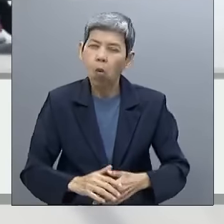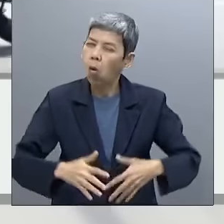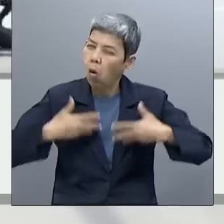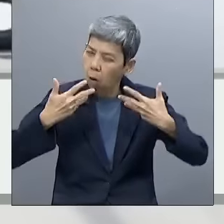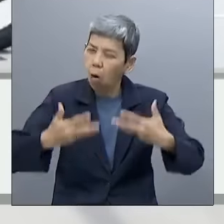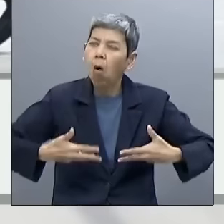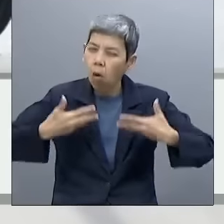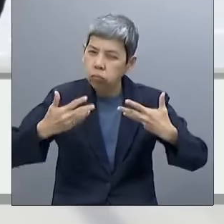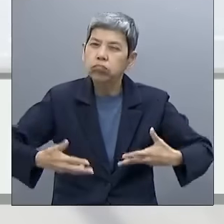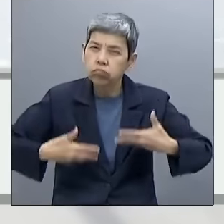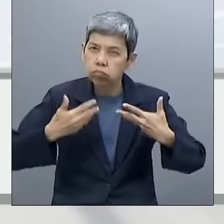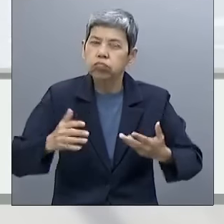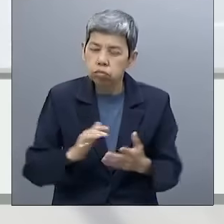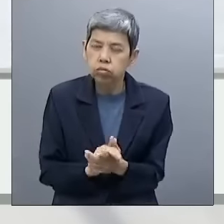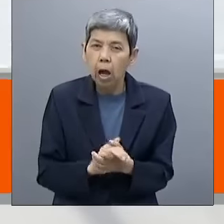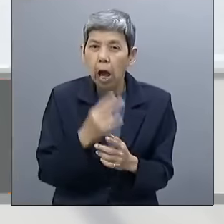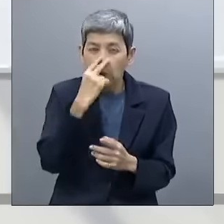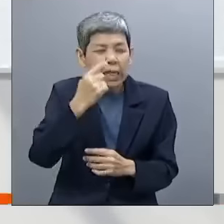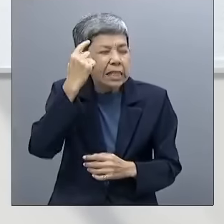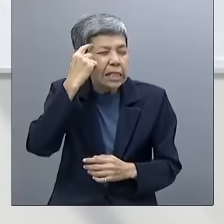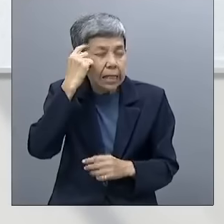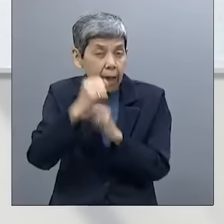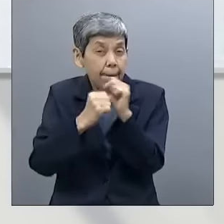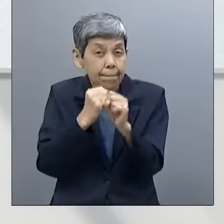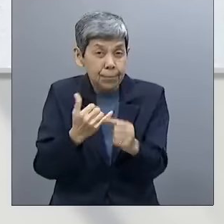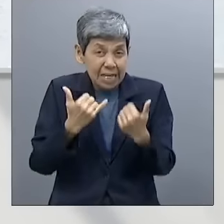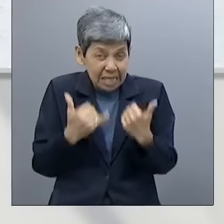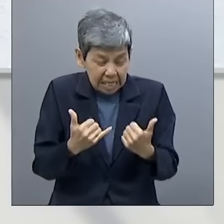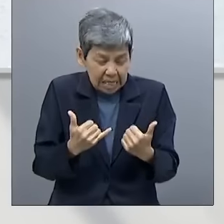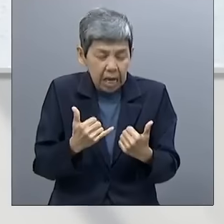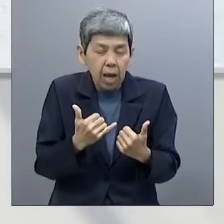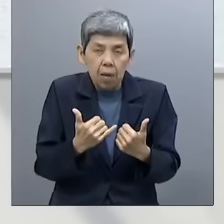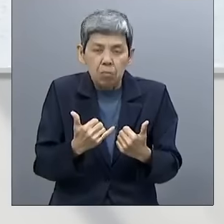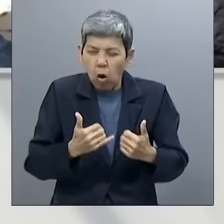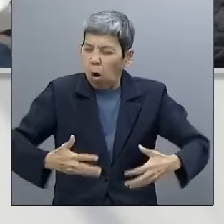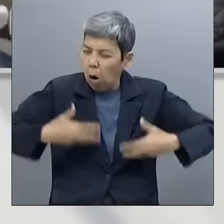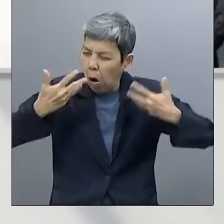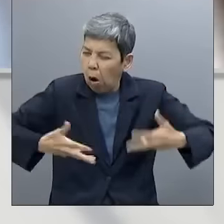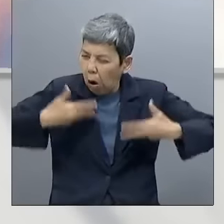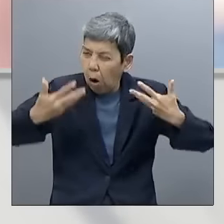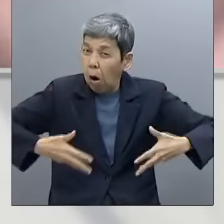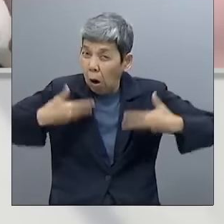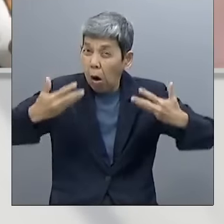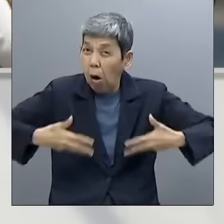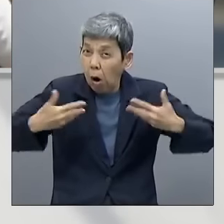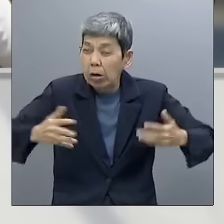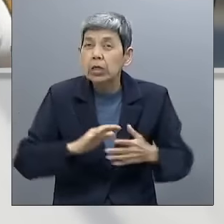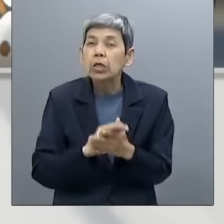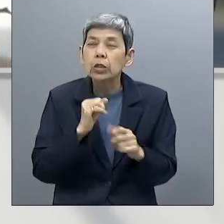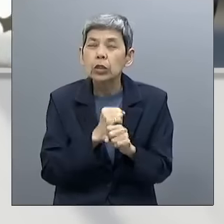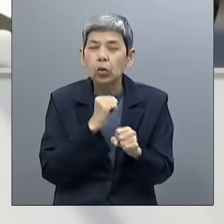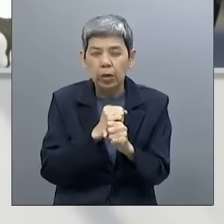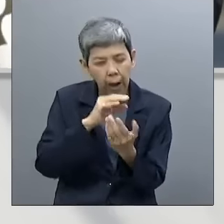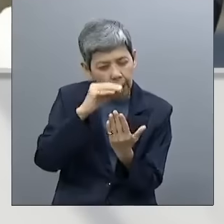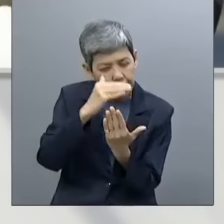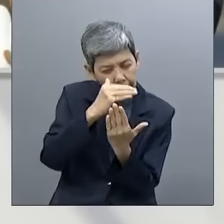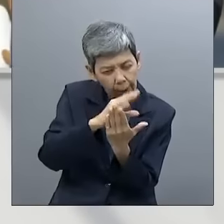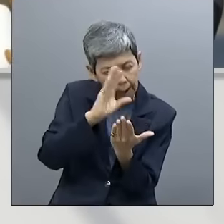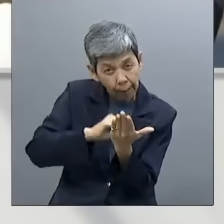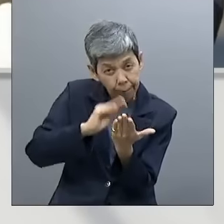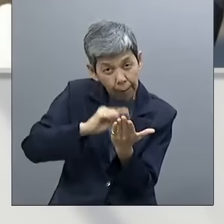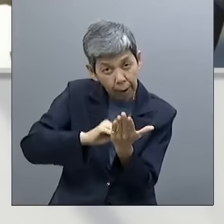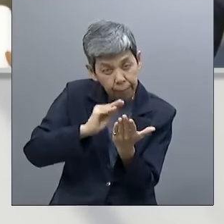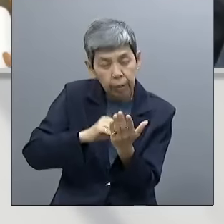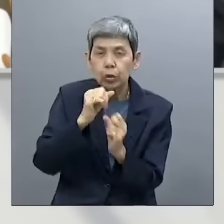ประวัติศาสตร์และคาดการณ์กันว่าปีนี้ค่ะอาจจะเป็นปีที่ร้อนที่สุดนับตั้งแต่ที่มีการเก็บข้อมูลกันมากว่า